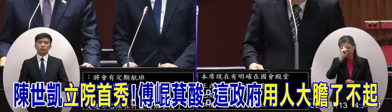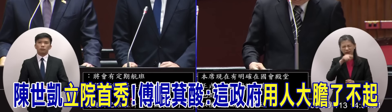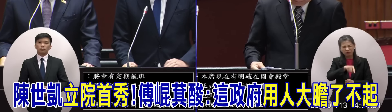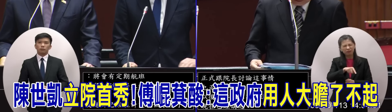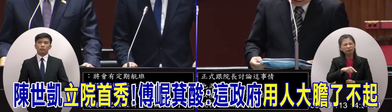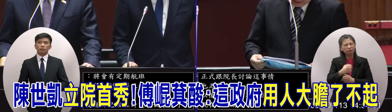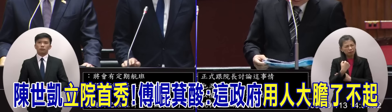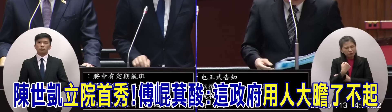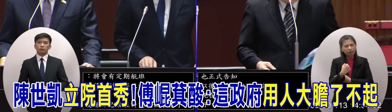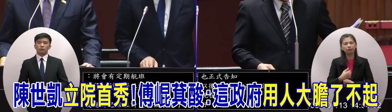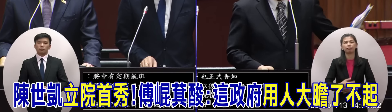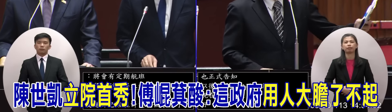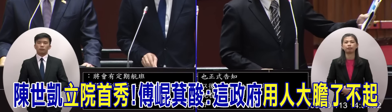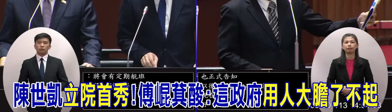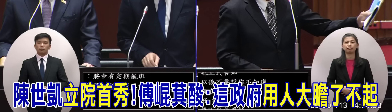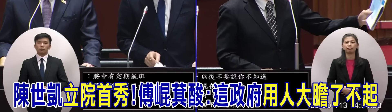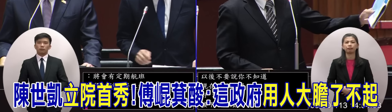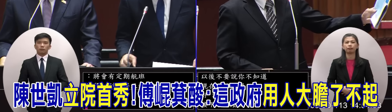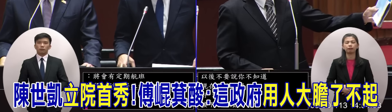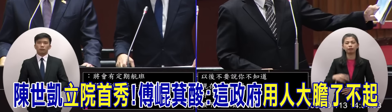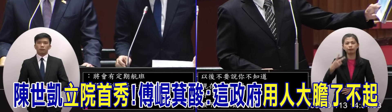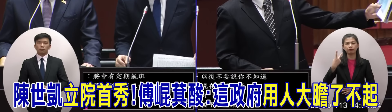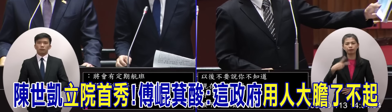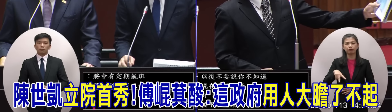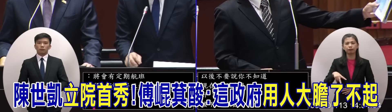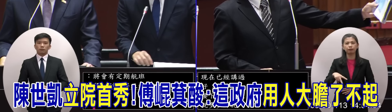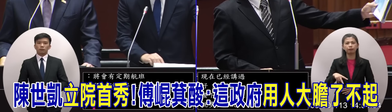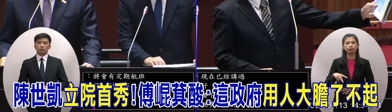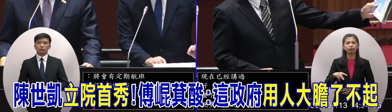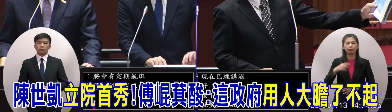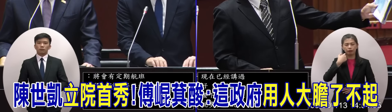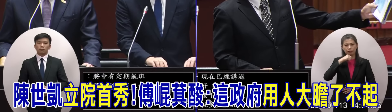下哈，我们的千万的观光大国，